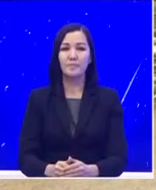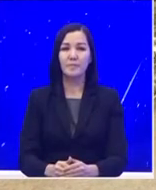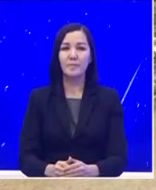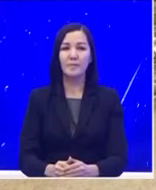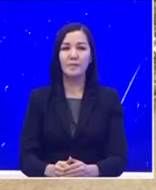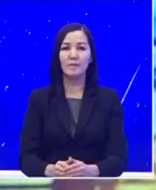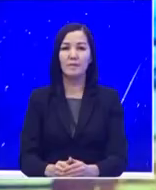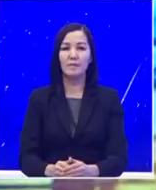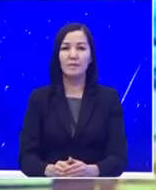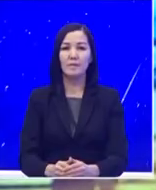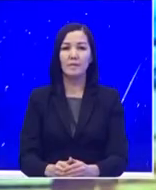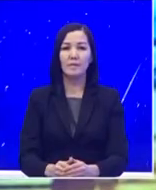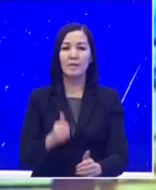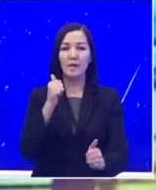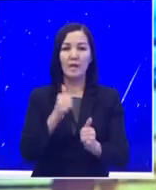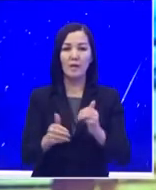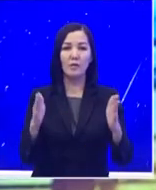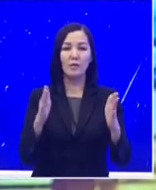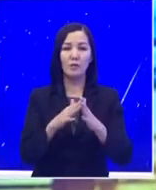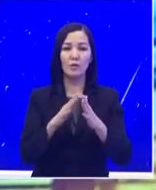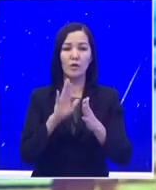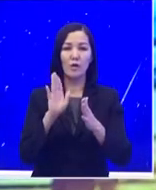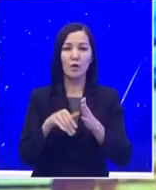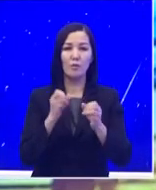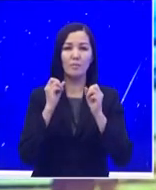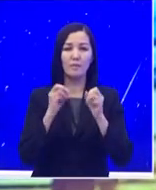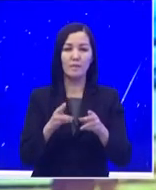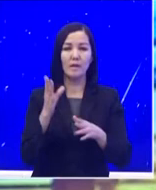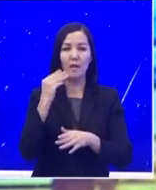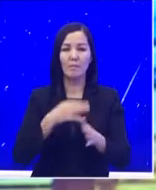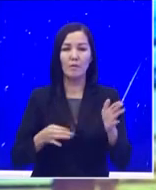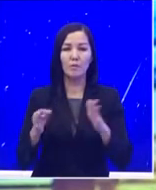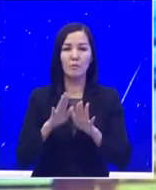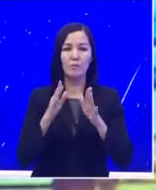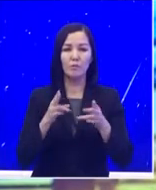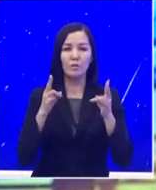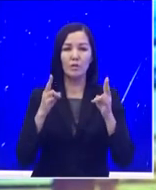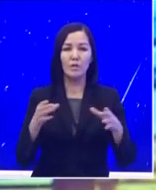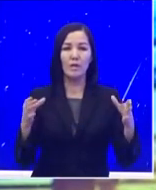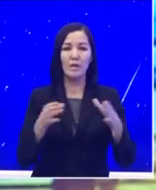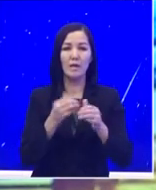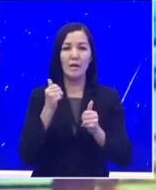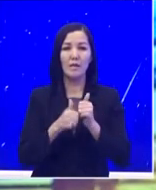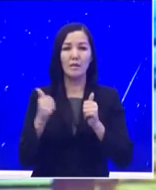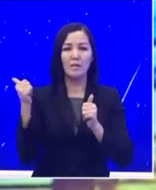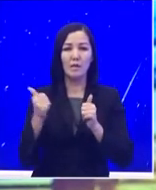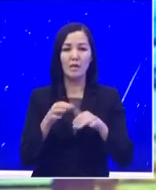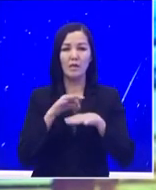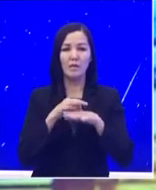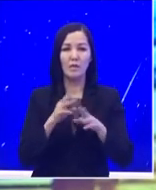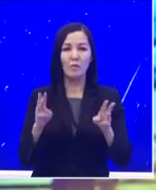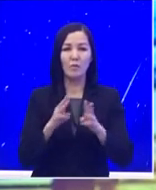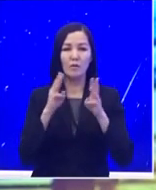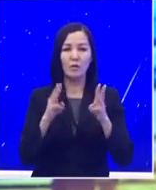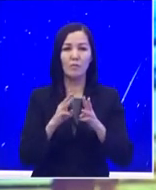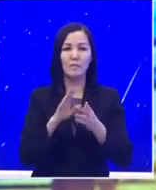ауданынан. Әр үйге қауіпсіздік Алматы облысы төтенше жағдайлар департаменті апта сайын өткізілер өрт қауіпсіздігі